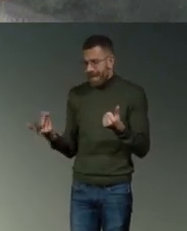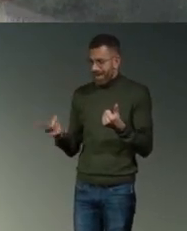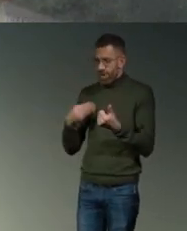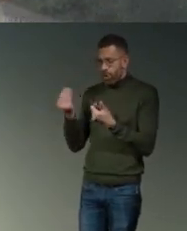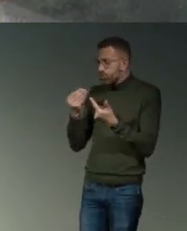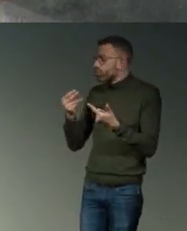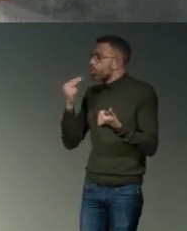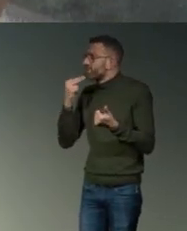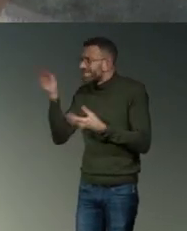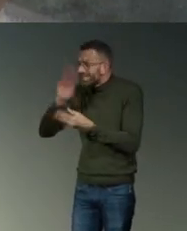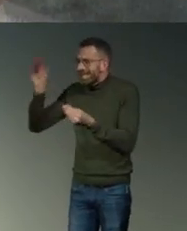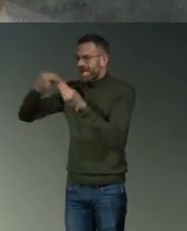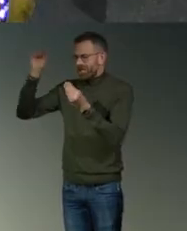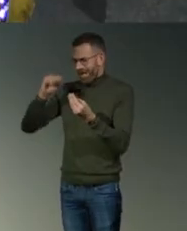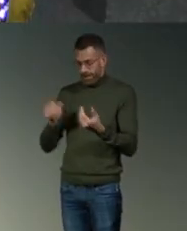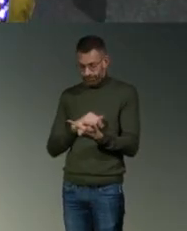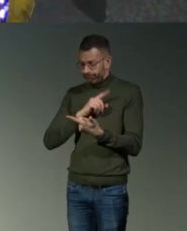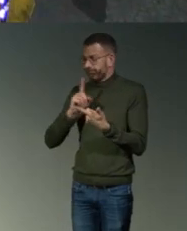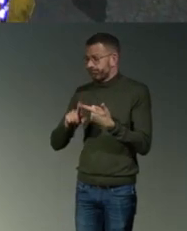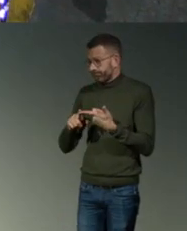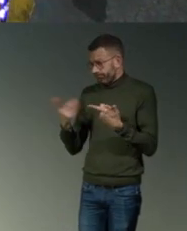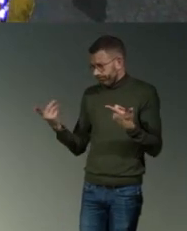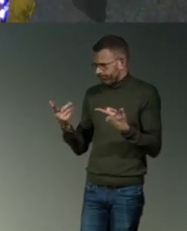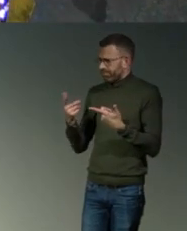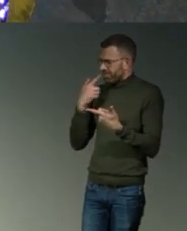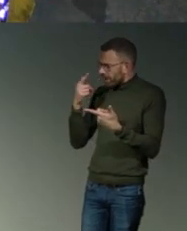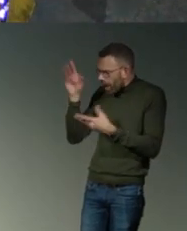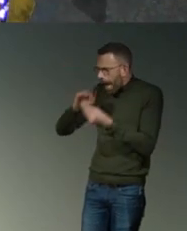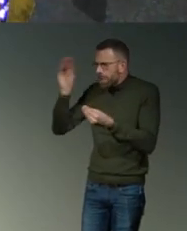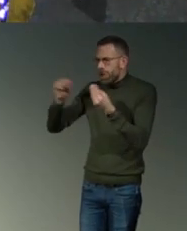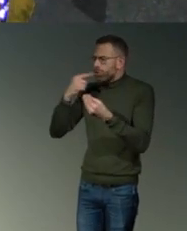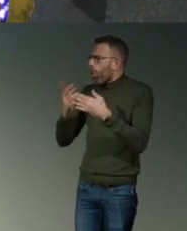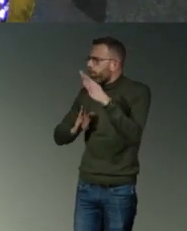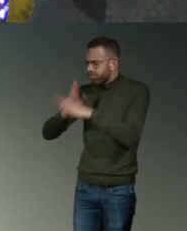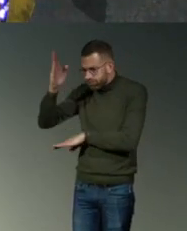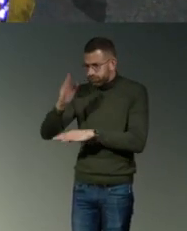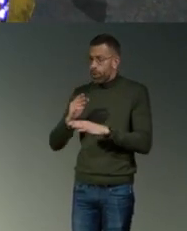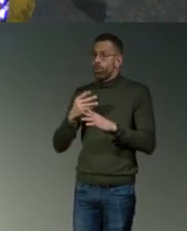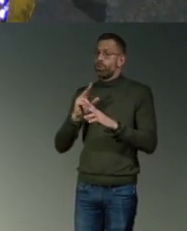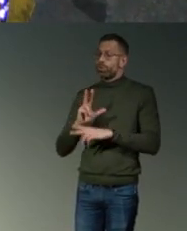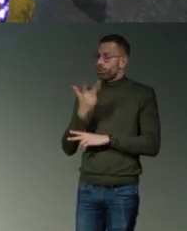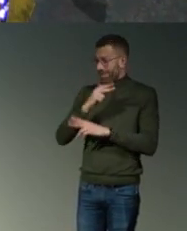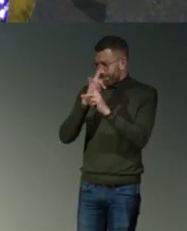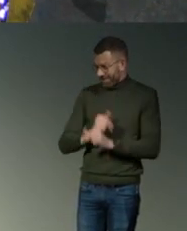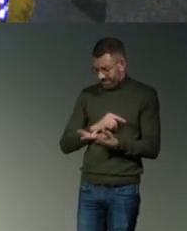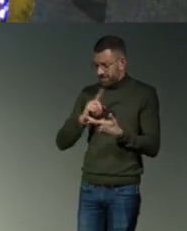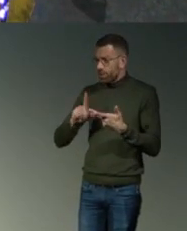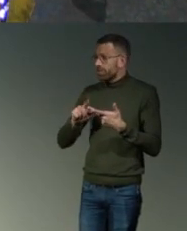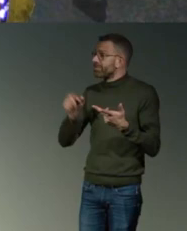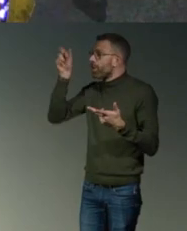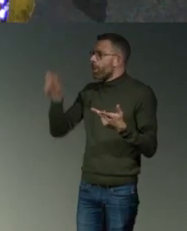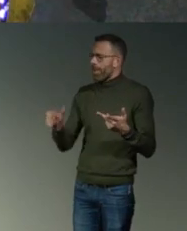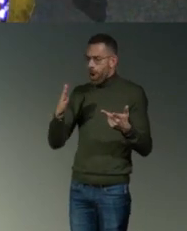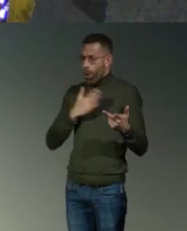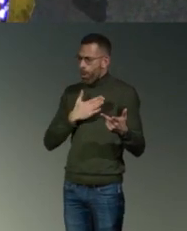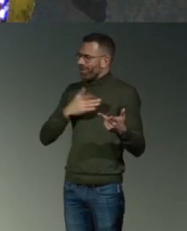en tirer un profit excessif. 2. Exagérer, dépasser la mesure. 3. Profiter avec excès de la bonté de quelqu'un,